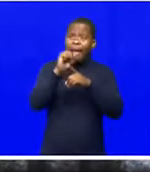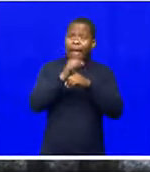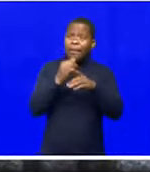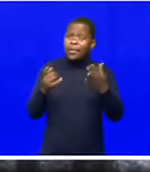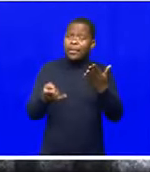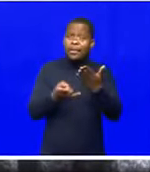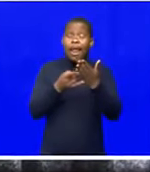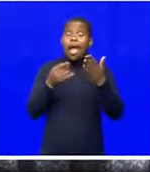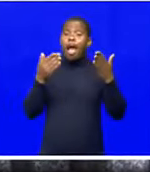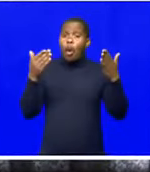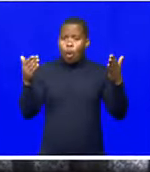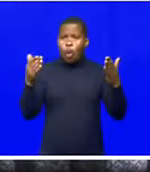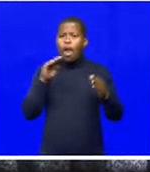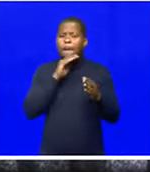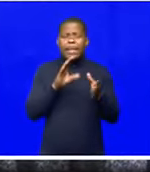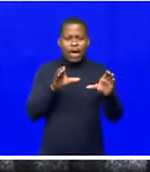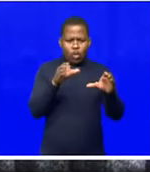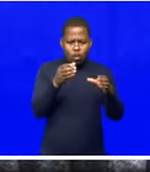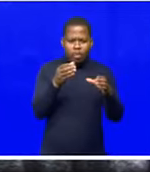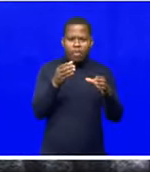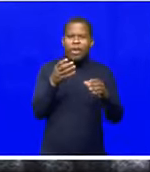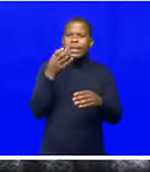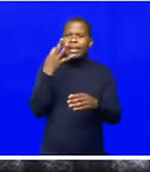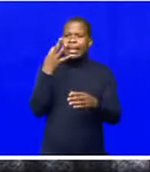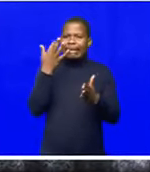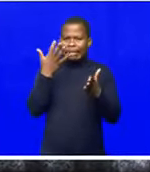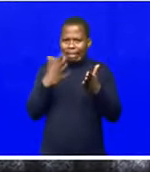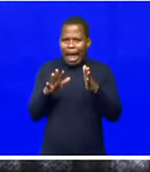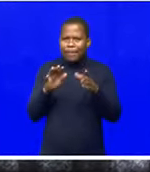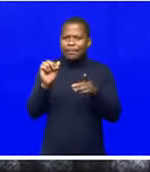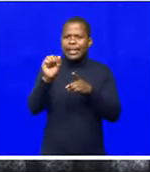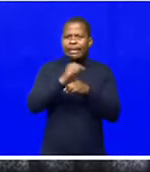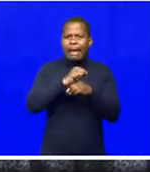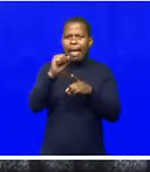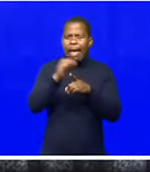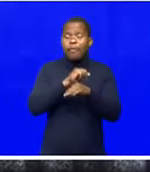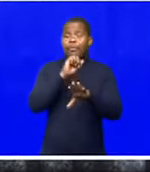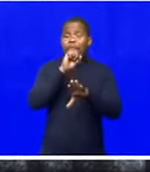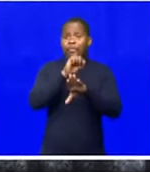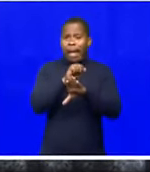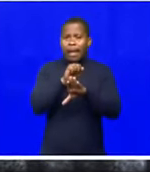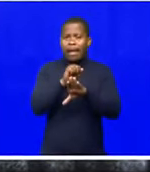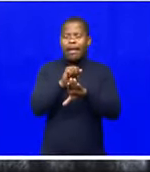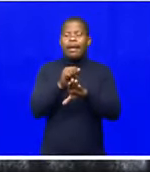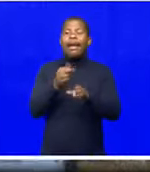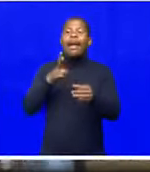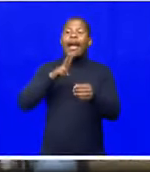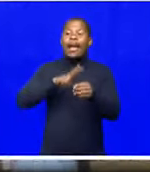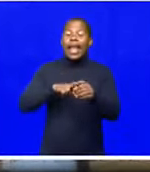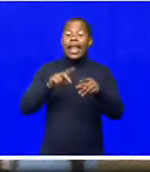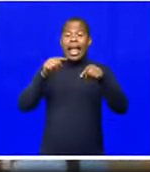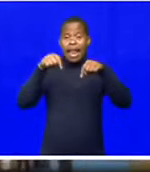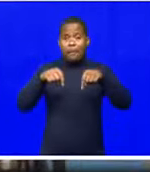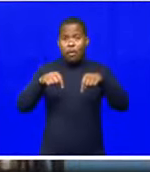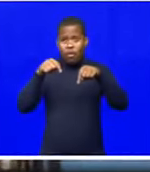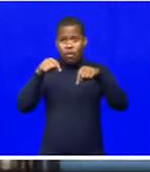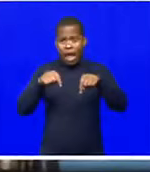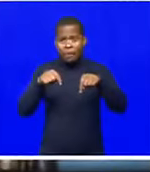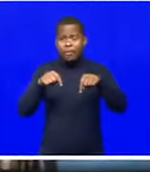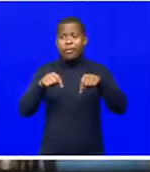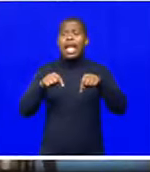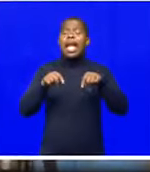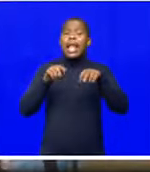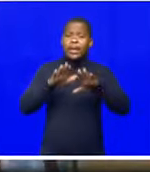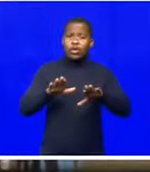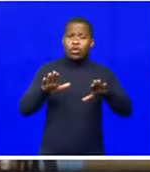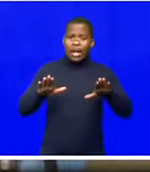ngiyabona lona so esithathu. Lalapho sebenta asibambisa kule nkundla yakithi. Namhla laba labantu